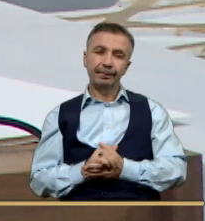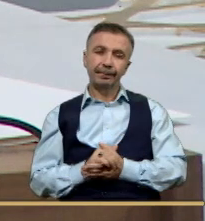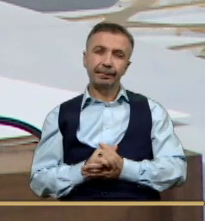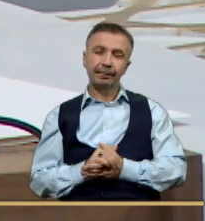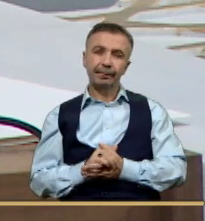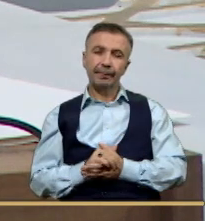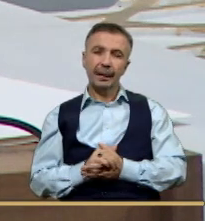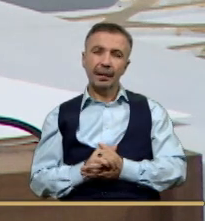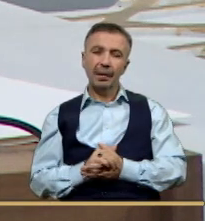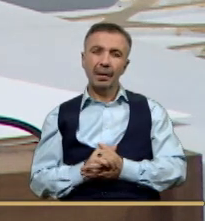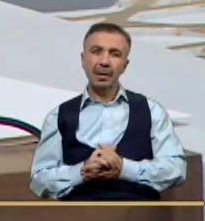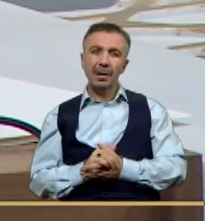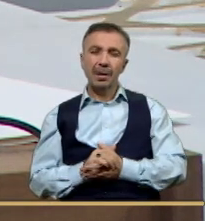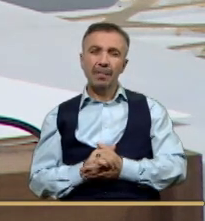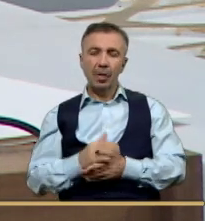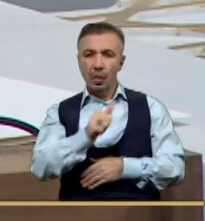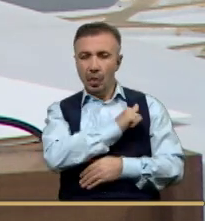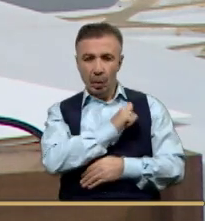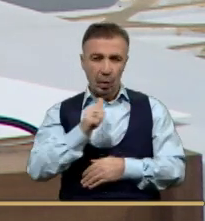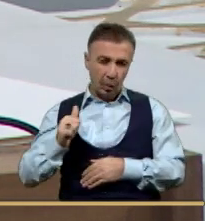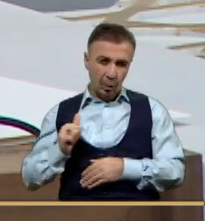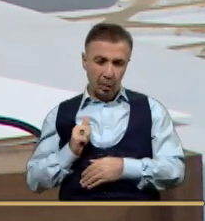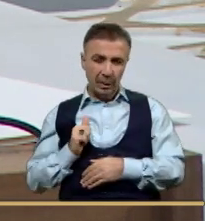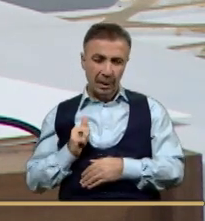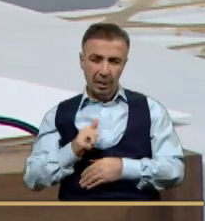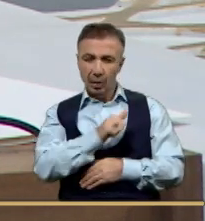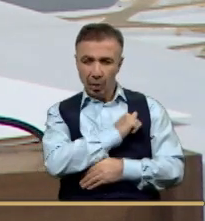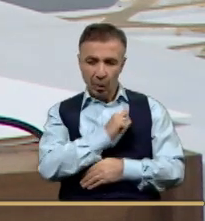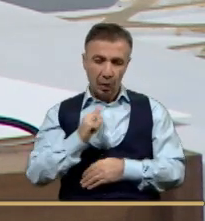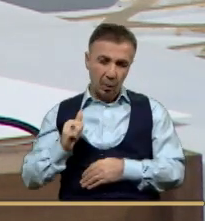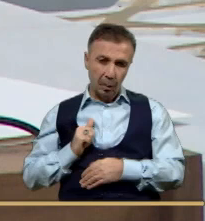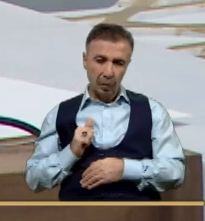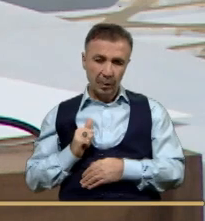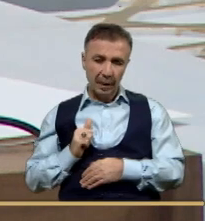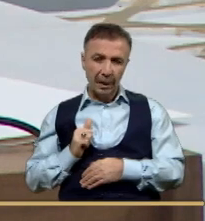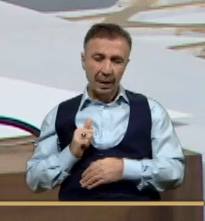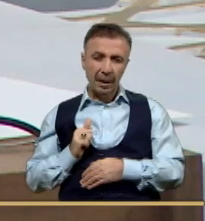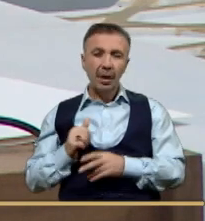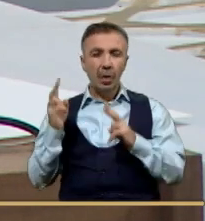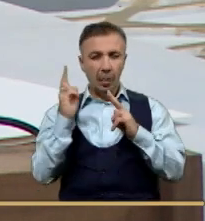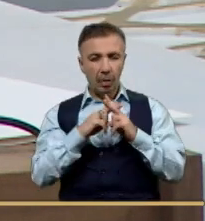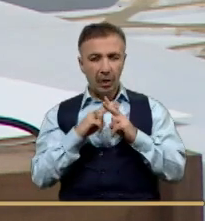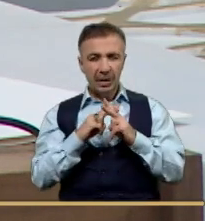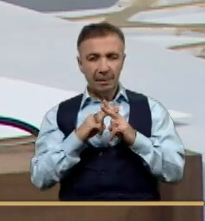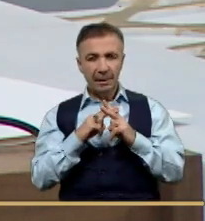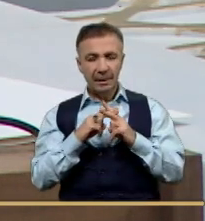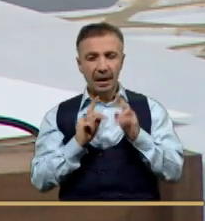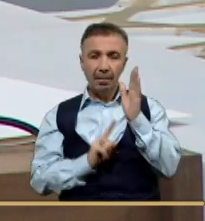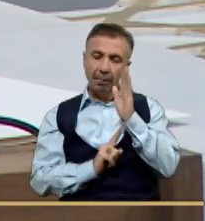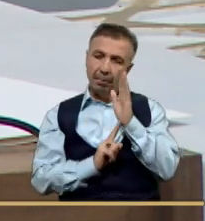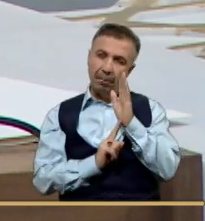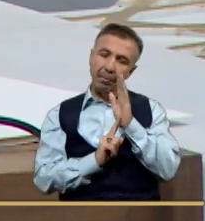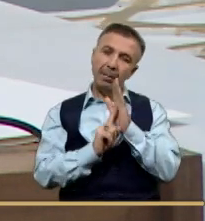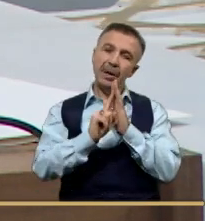operasyon hazırlığında olan güvenlik güçlerimize üstün başarılar,